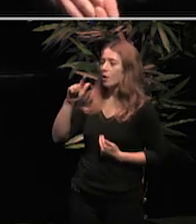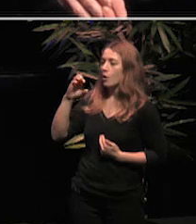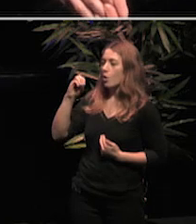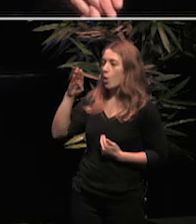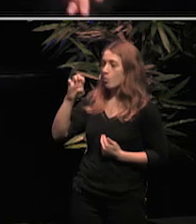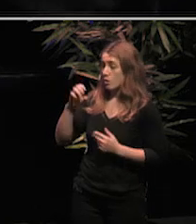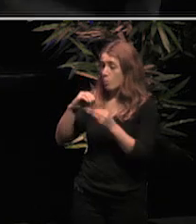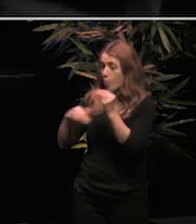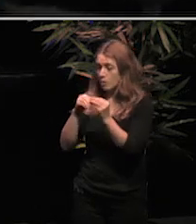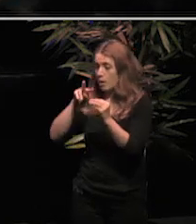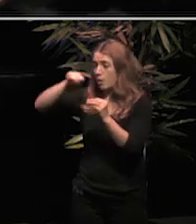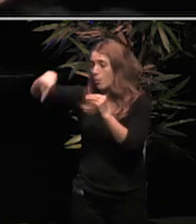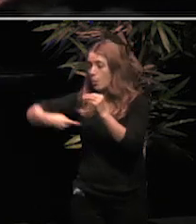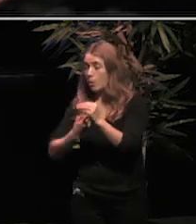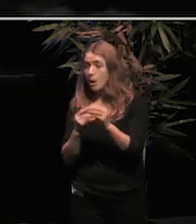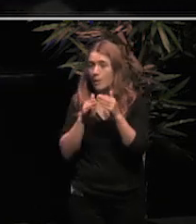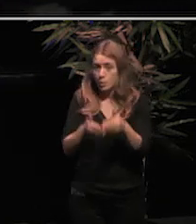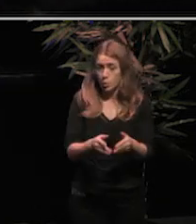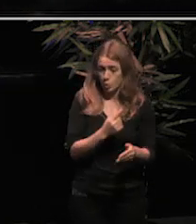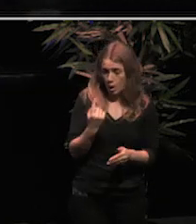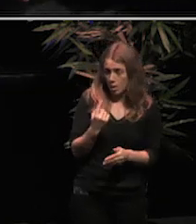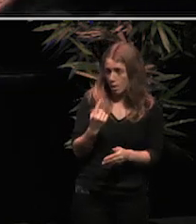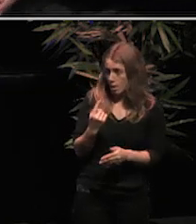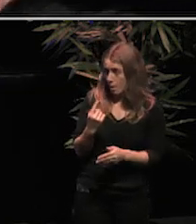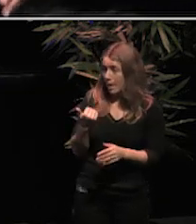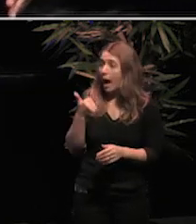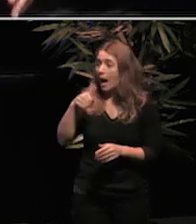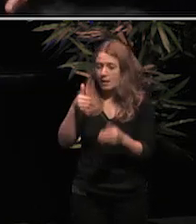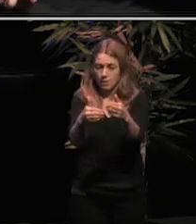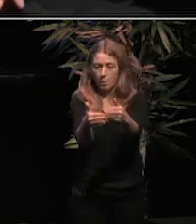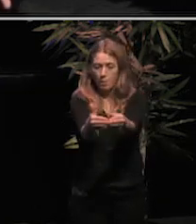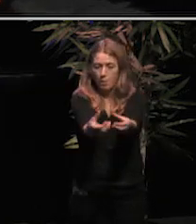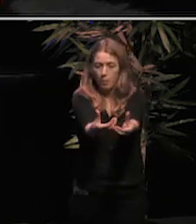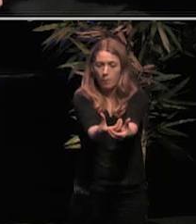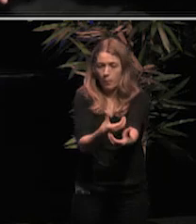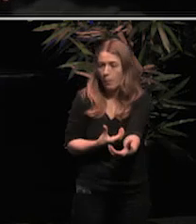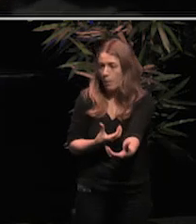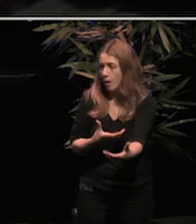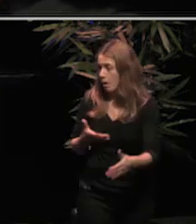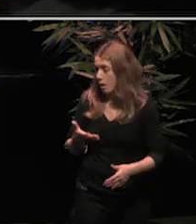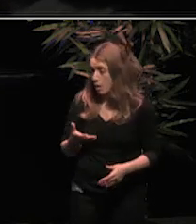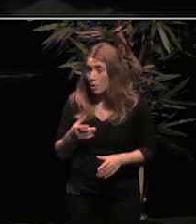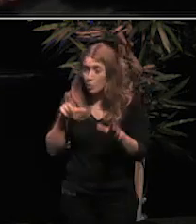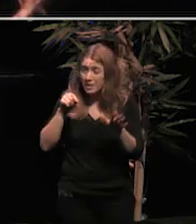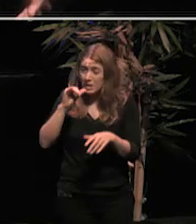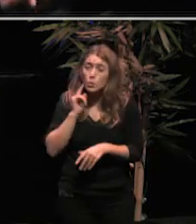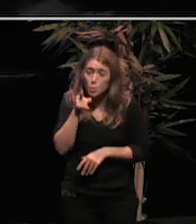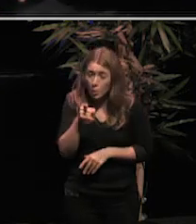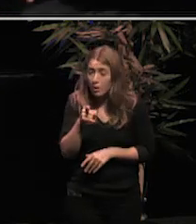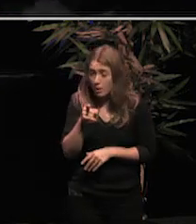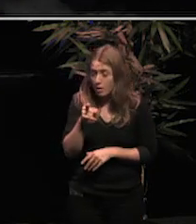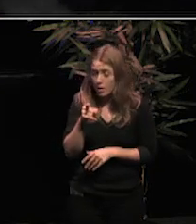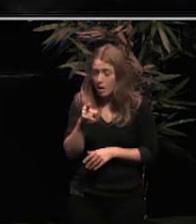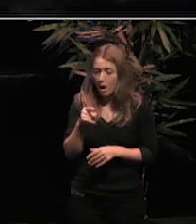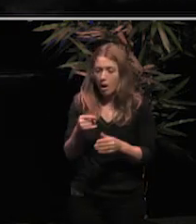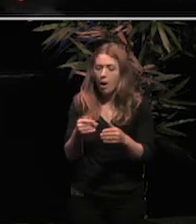du monde sur un bateau en solitaire aussi mais là un monocoque et pendant 70 jours avec un bateau donc